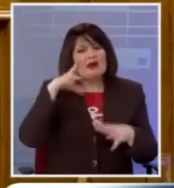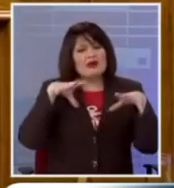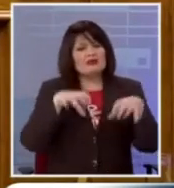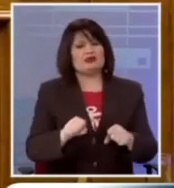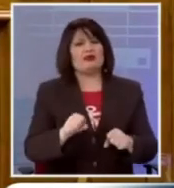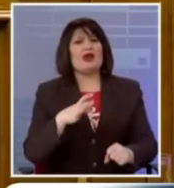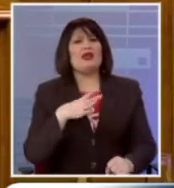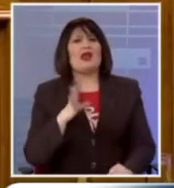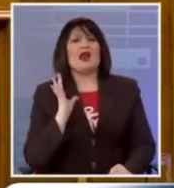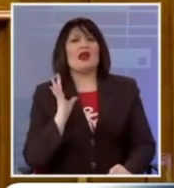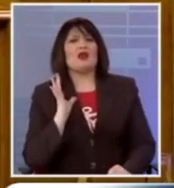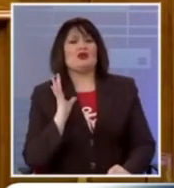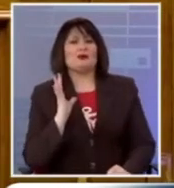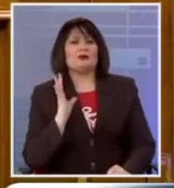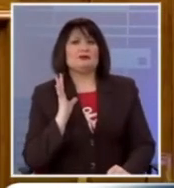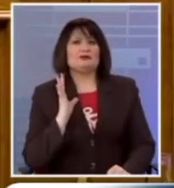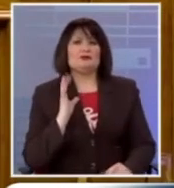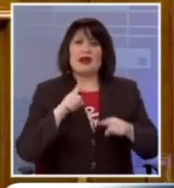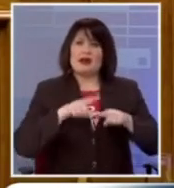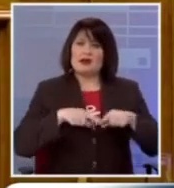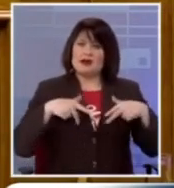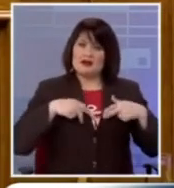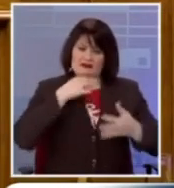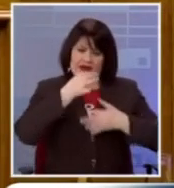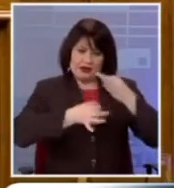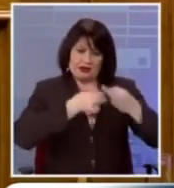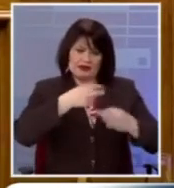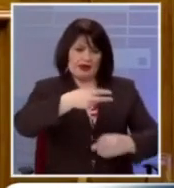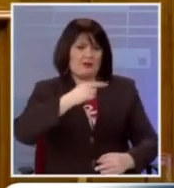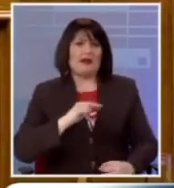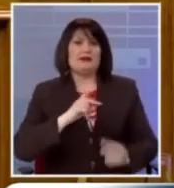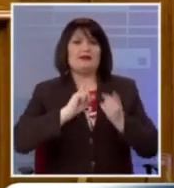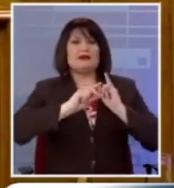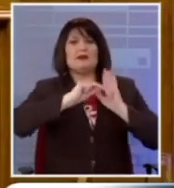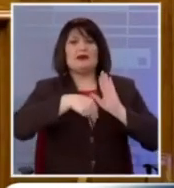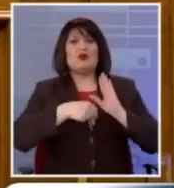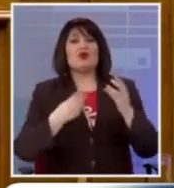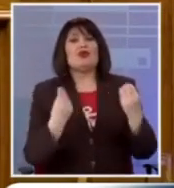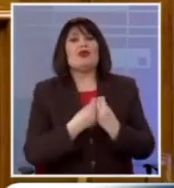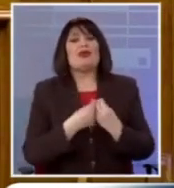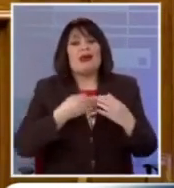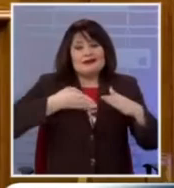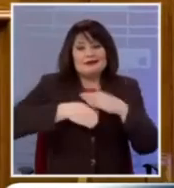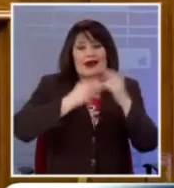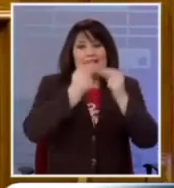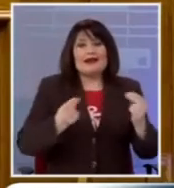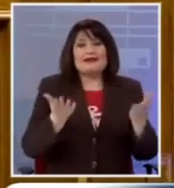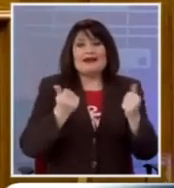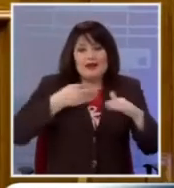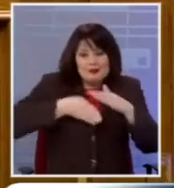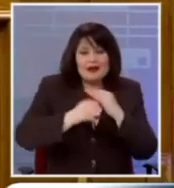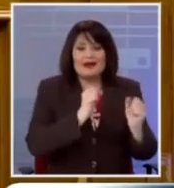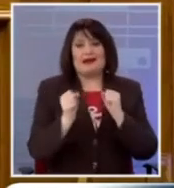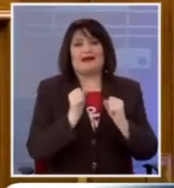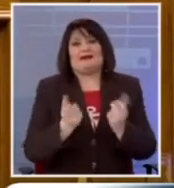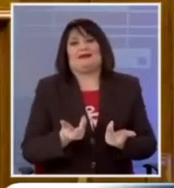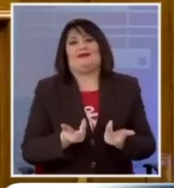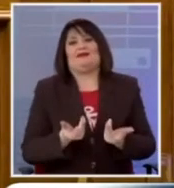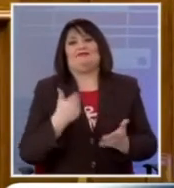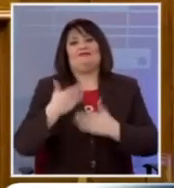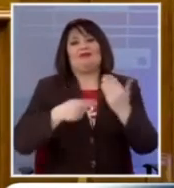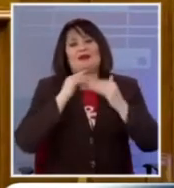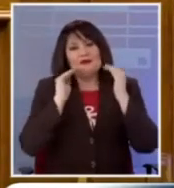αντικρούει το βασικό επιχείρημα της ελληνικής κυβέρνησης ότι τα μνημόνια δεν συνιστούν διέξοδο από την κρίση, αλλά εγγύηση διαιώνησής